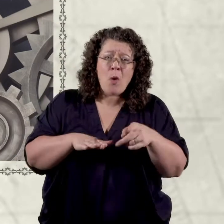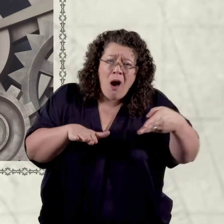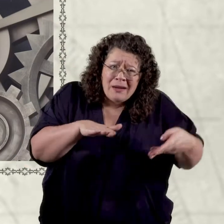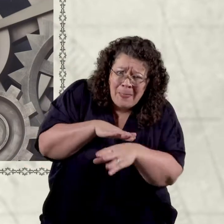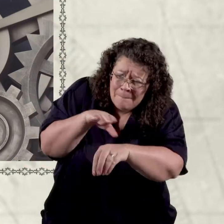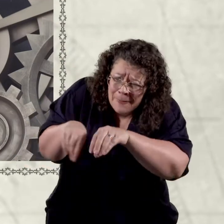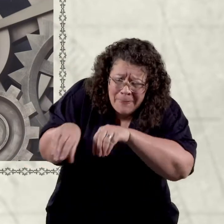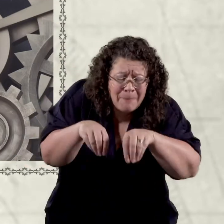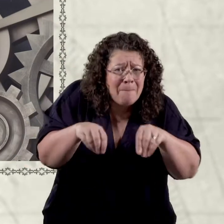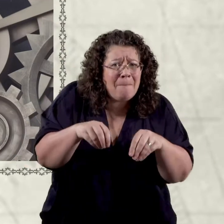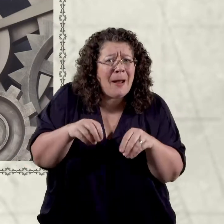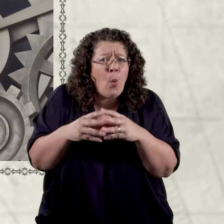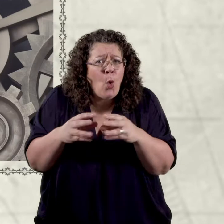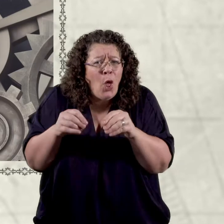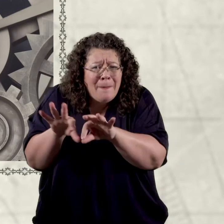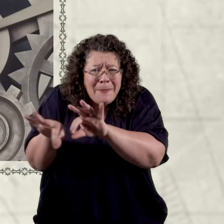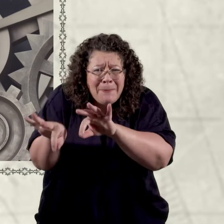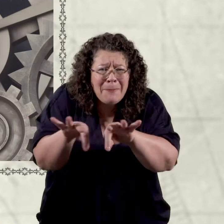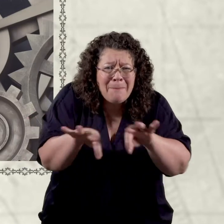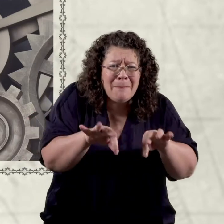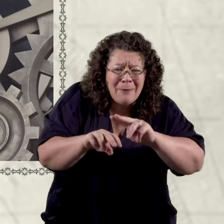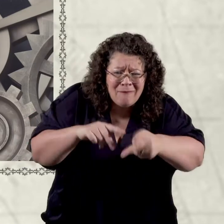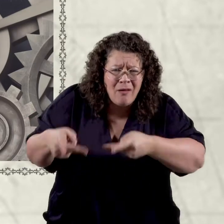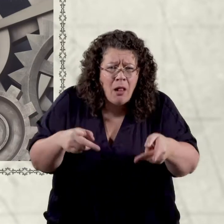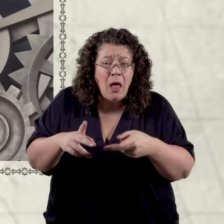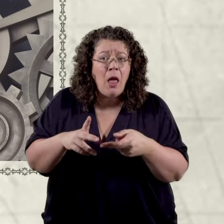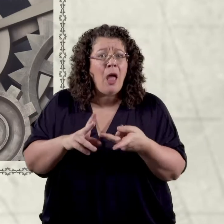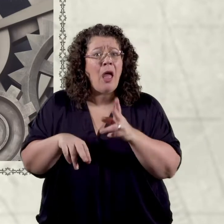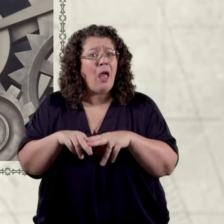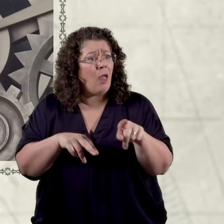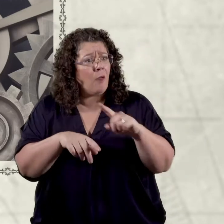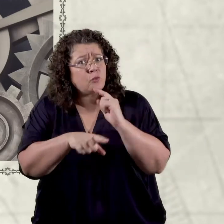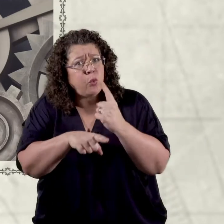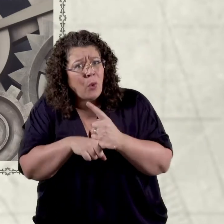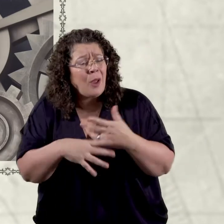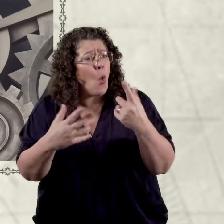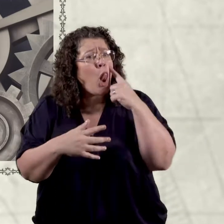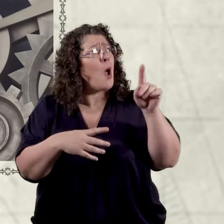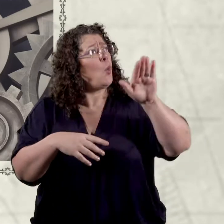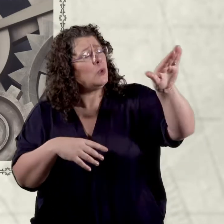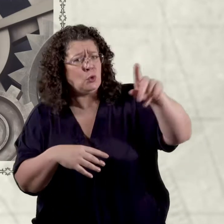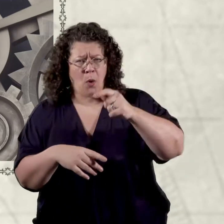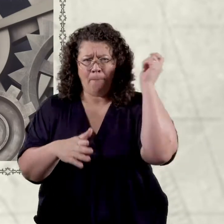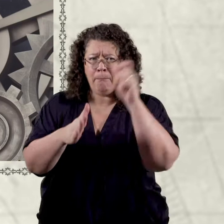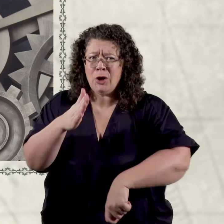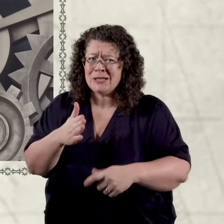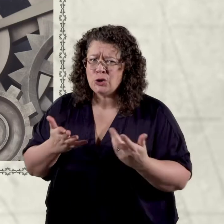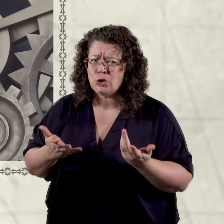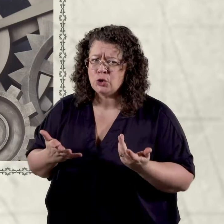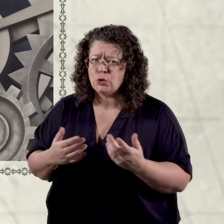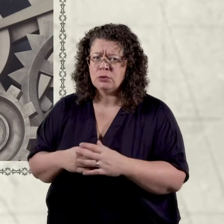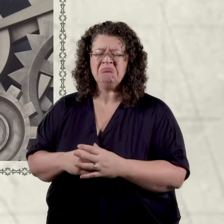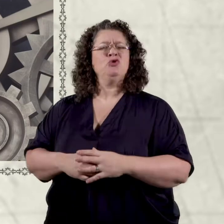wedi cwmpo ar y llawr. Yn wir, byddant yn cael eu cosbi am siarad neu edrych allan o'r